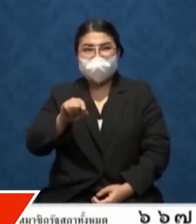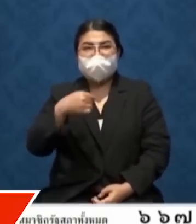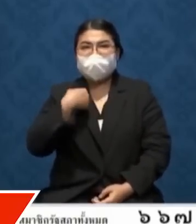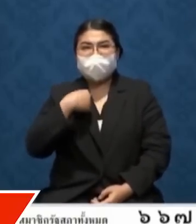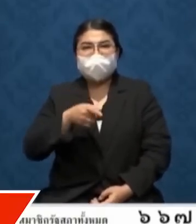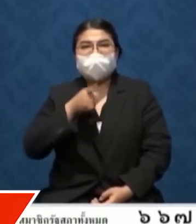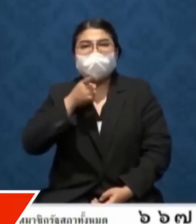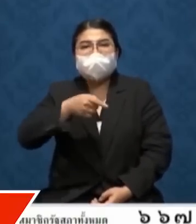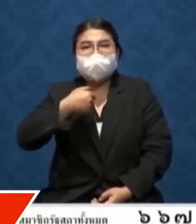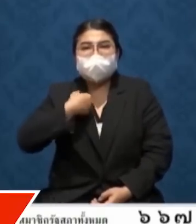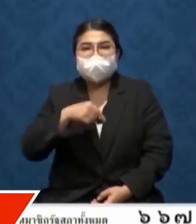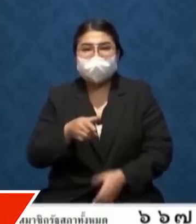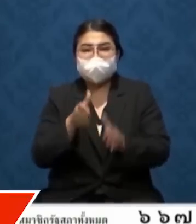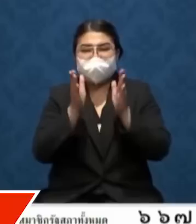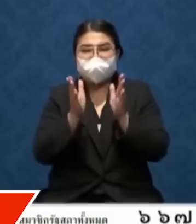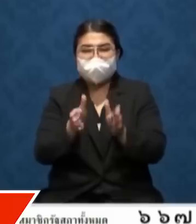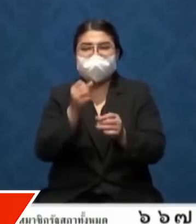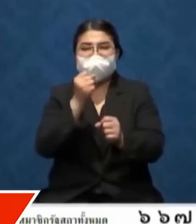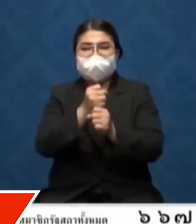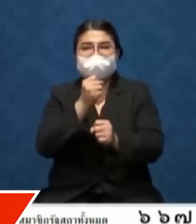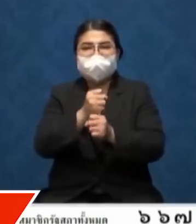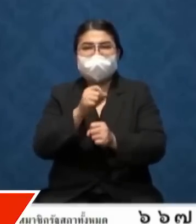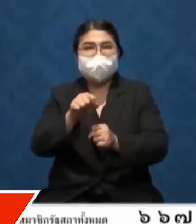น